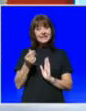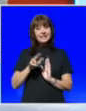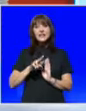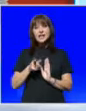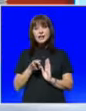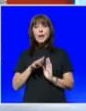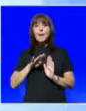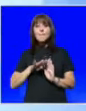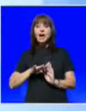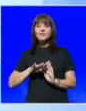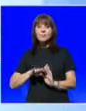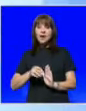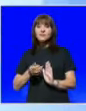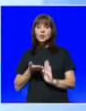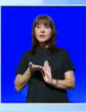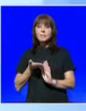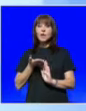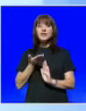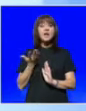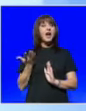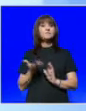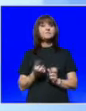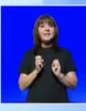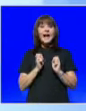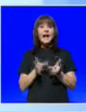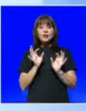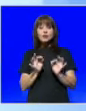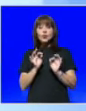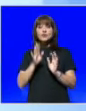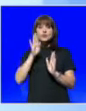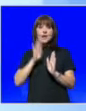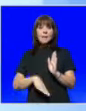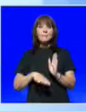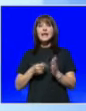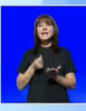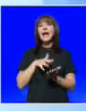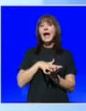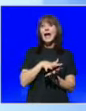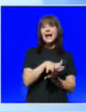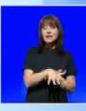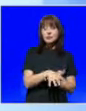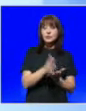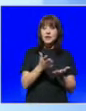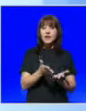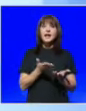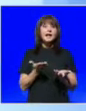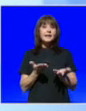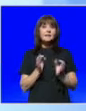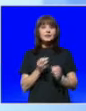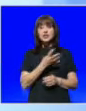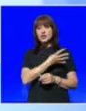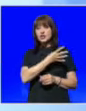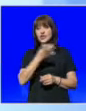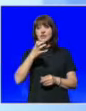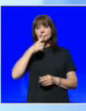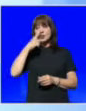господин Ганев, ще ги намалите тези разходи, след като бюджетната комисия снощи гласува и вие ще кажете дали това ще влезе в зала?